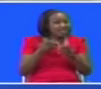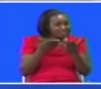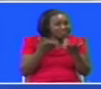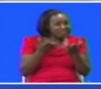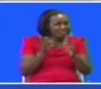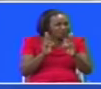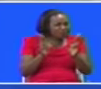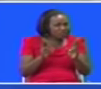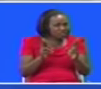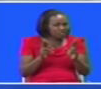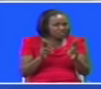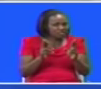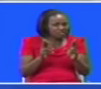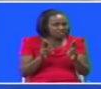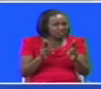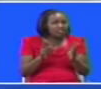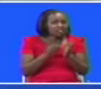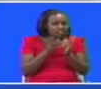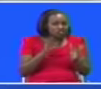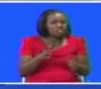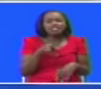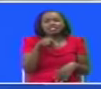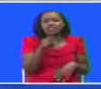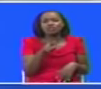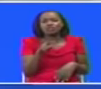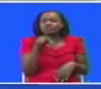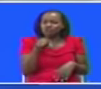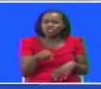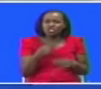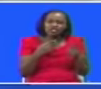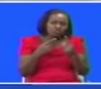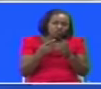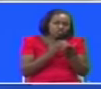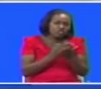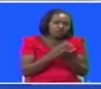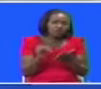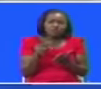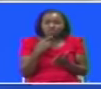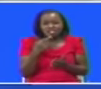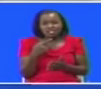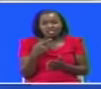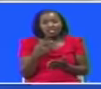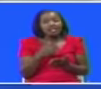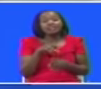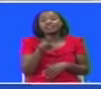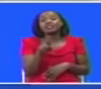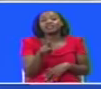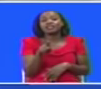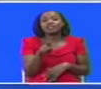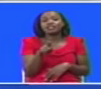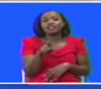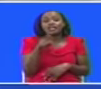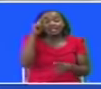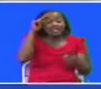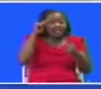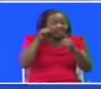madaktari ambao tumekuwa nao? Madaktari wenyewe leo nimeweza kufanya mazungumzo na baadhi yao. Mmoja anasema kwamba wao nia yao kuu ya